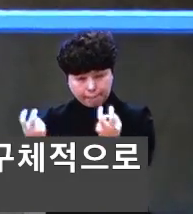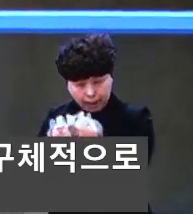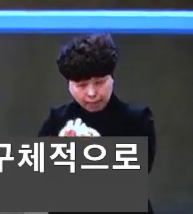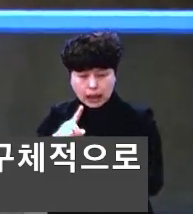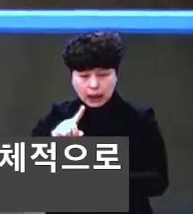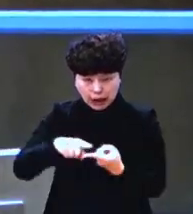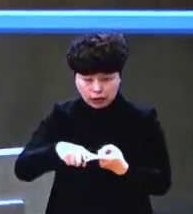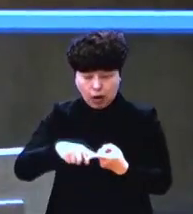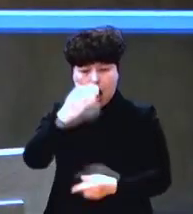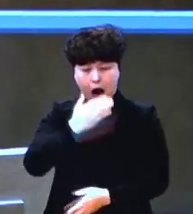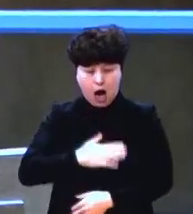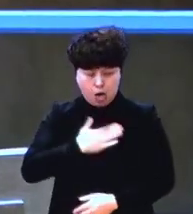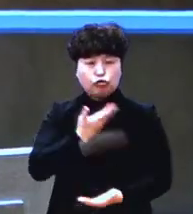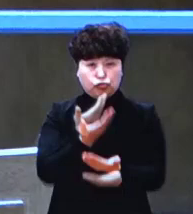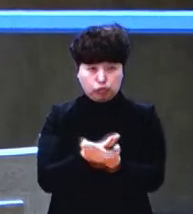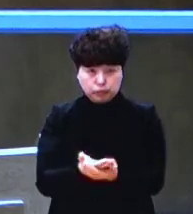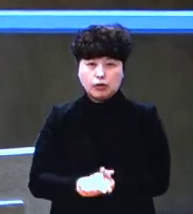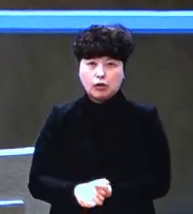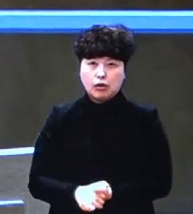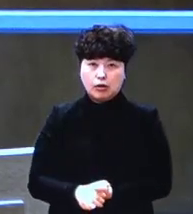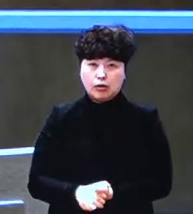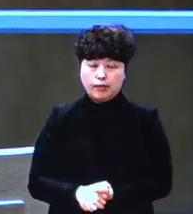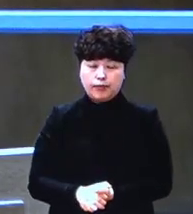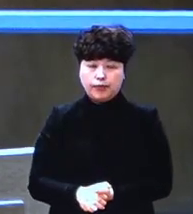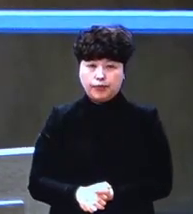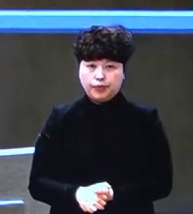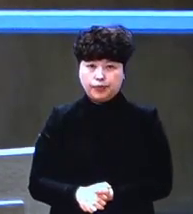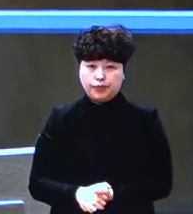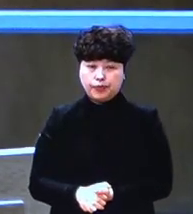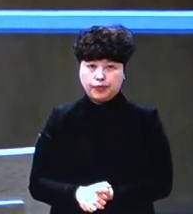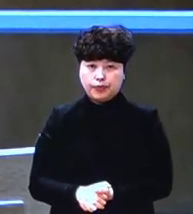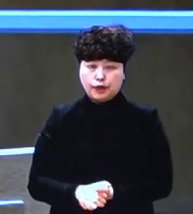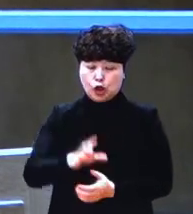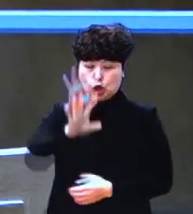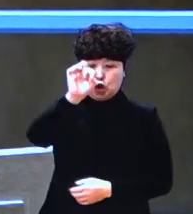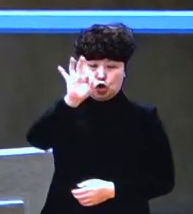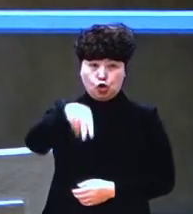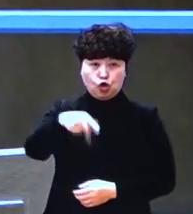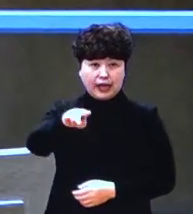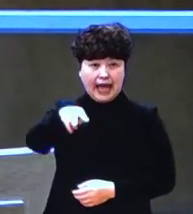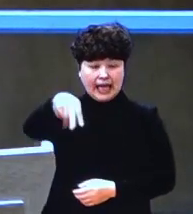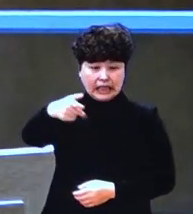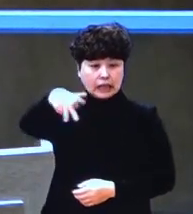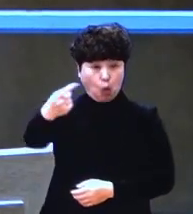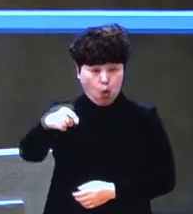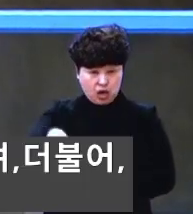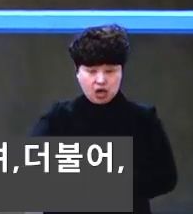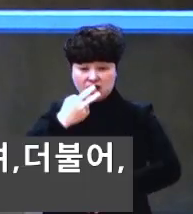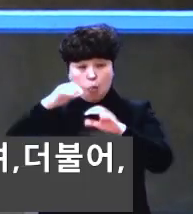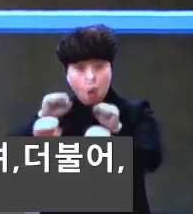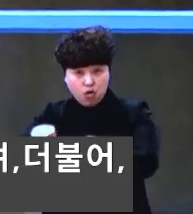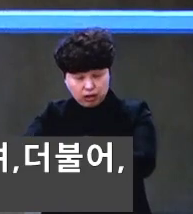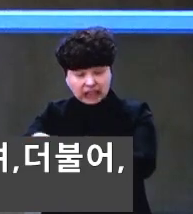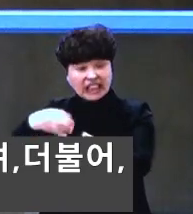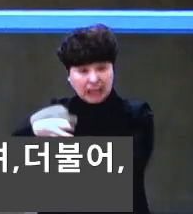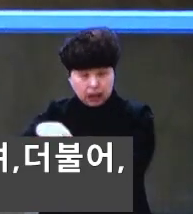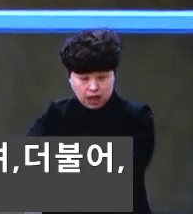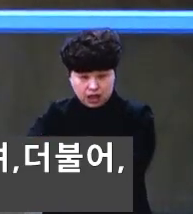제시하십시오. 알고 계시겠지만 방용수건 유네스코 생물권 보존지역으로 지정되어